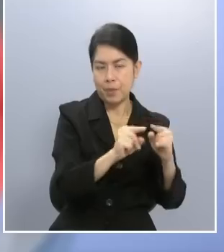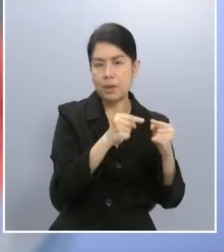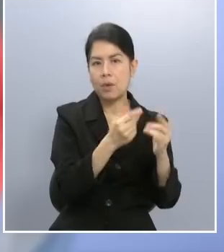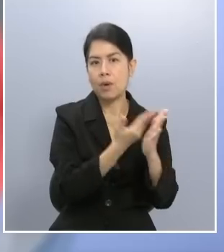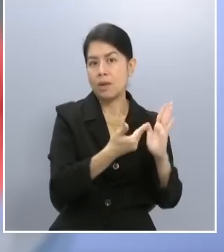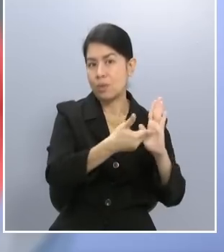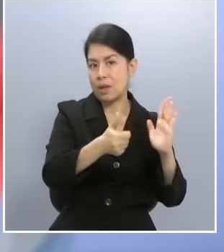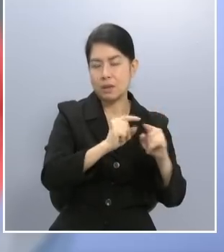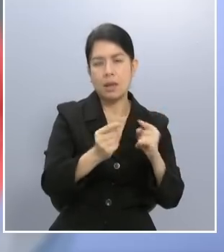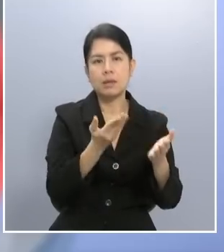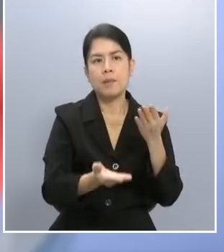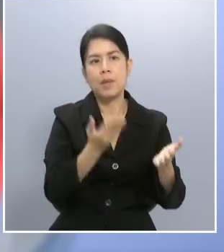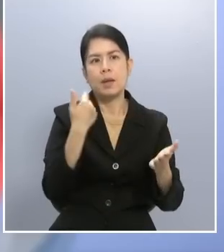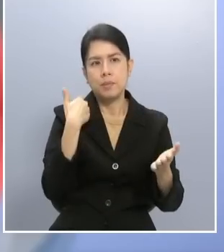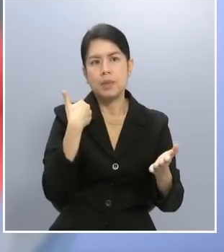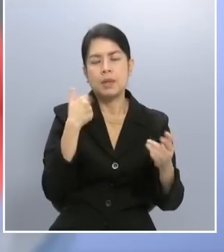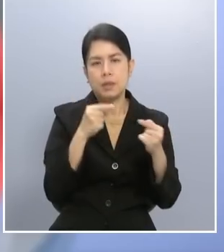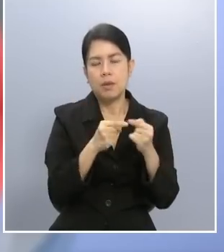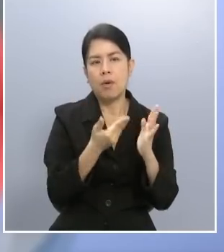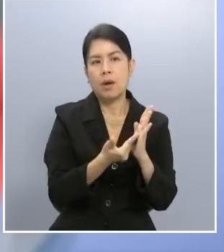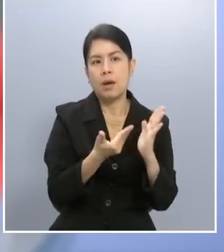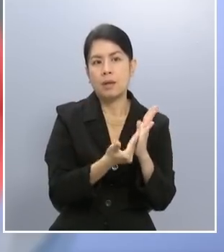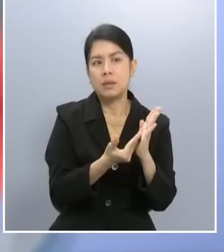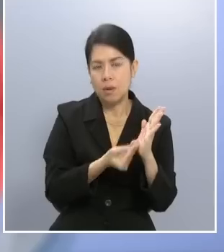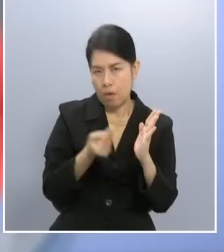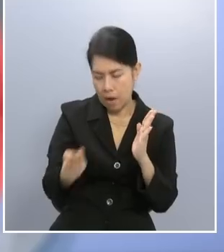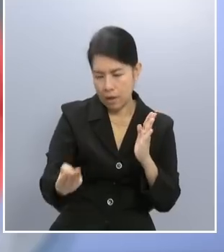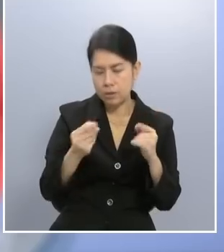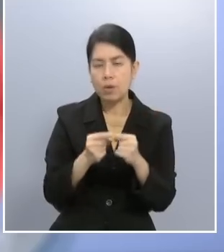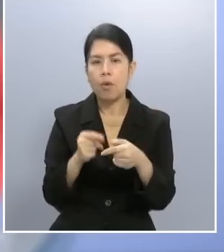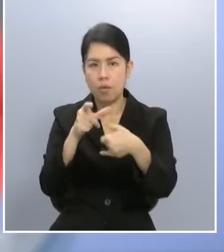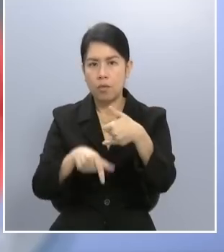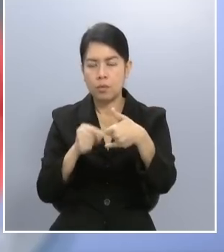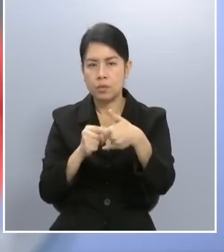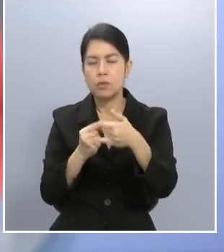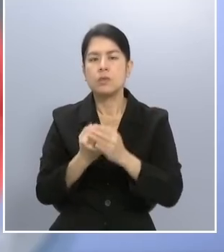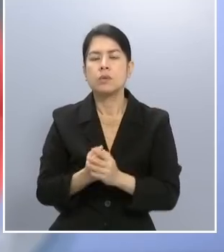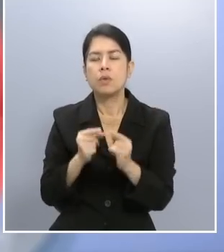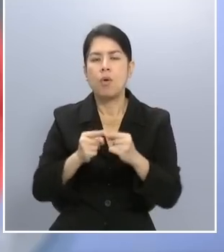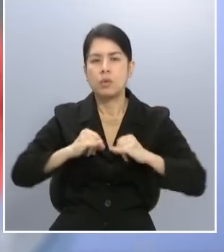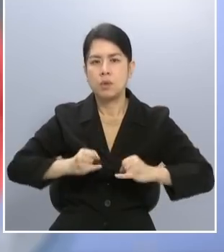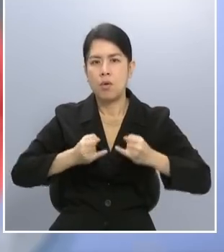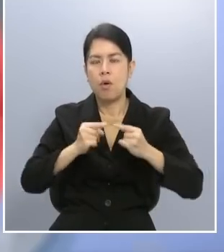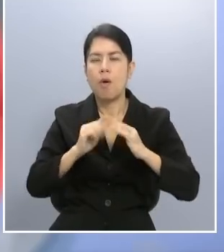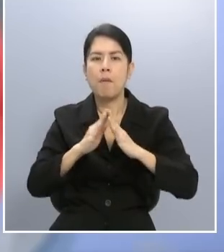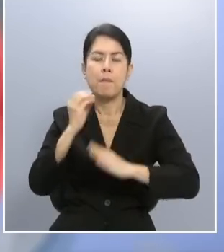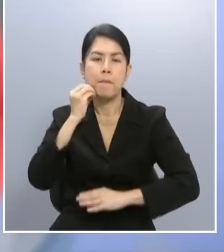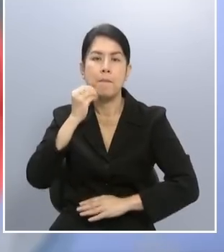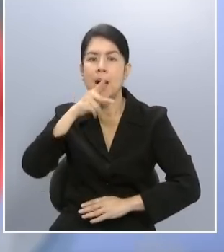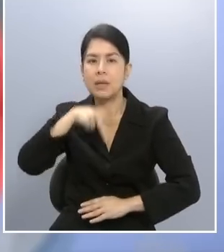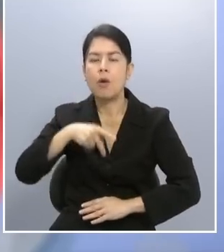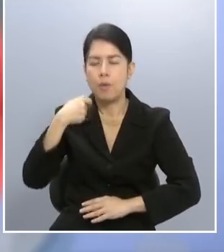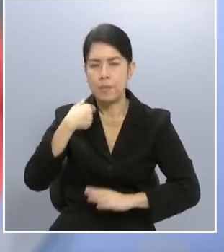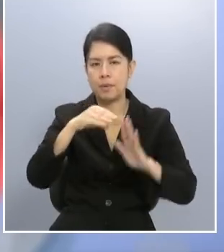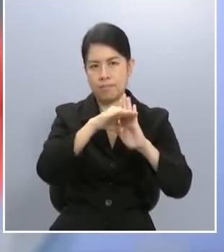อันนี้จะคืนให้กับทางฝั่งของเจ้าของบ้านเก่าก็คือทางฝั่งโรงเดชากระบวนการมันก็จะมี processของเขา